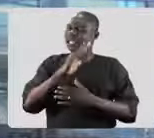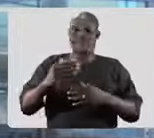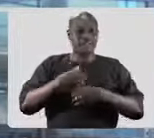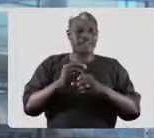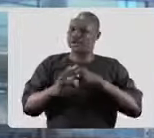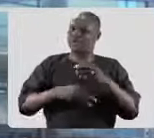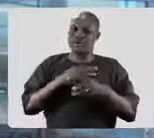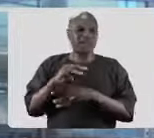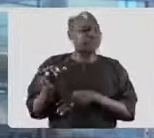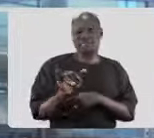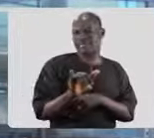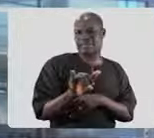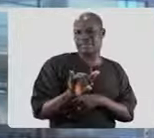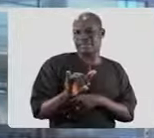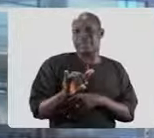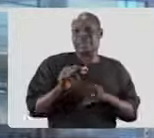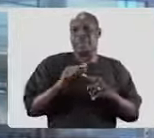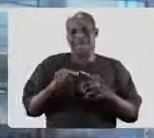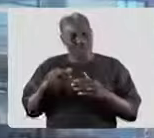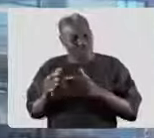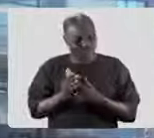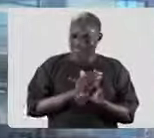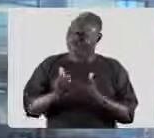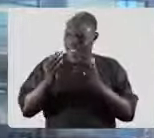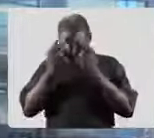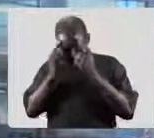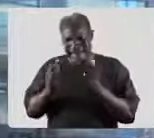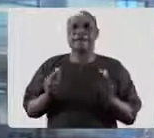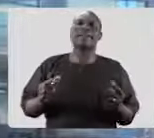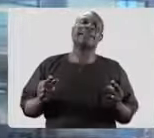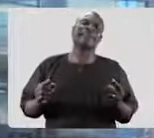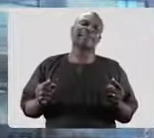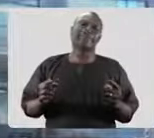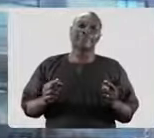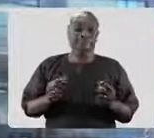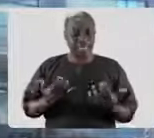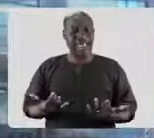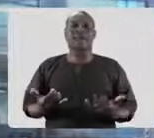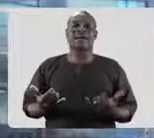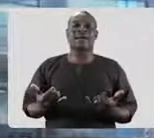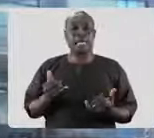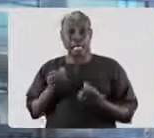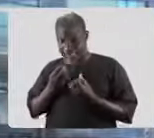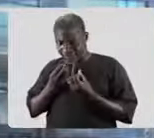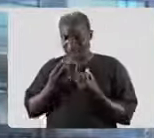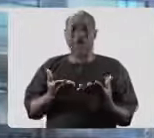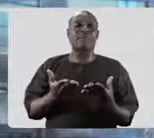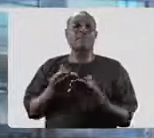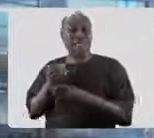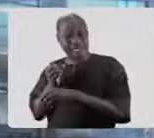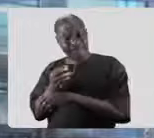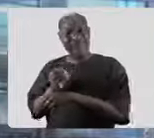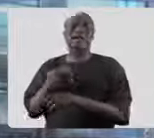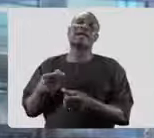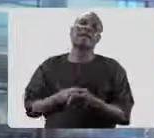asasa e de sa de situation no sitie biara ene me babe ka kire o man gana